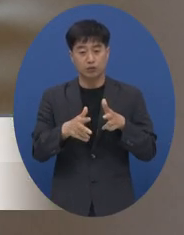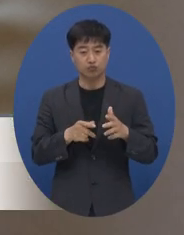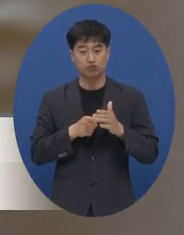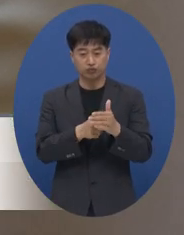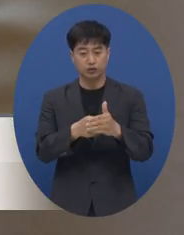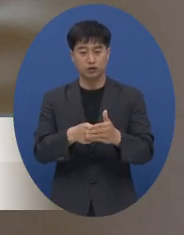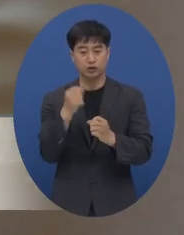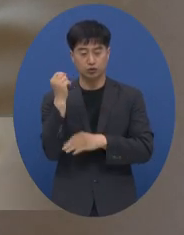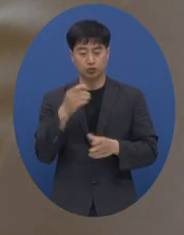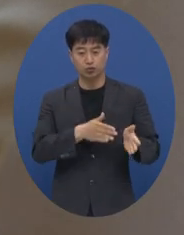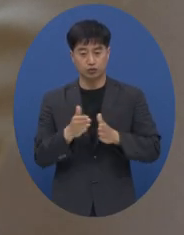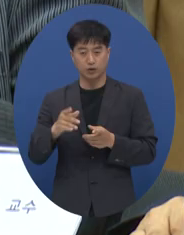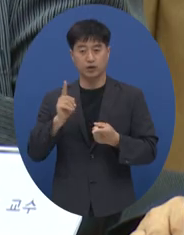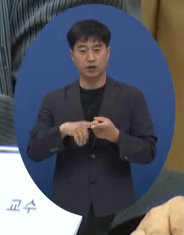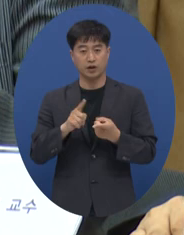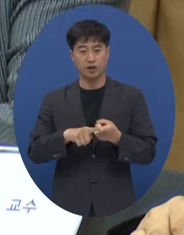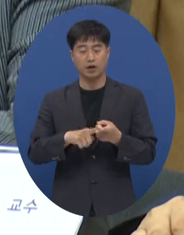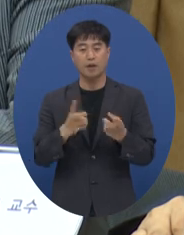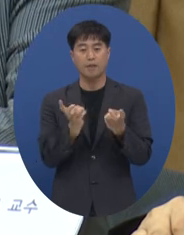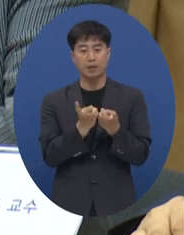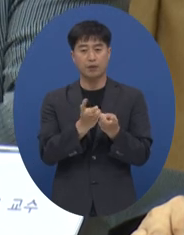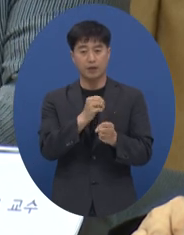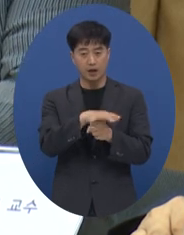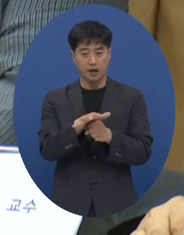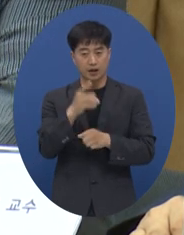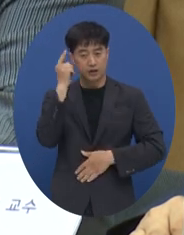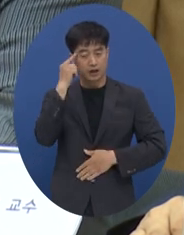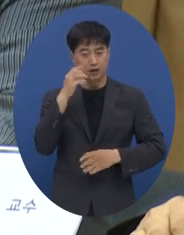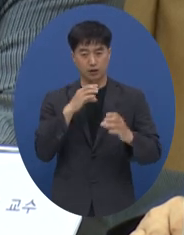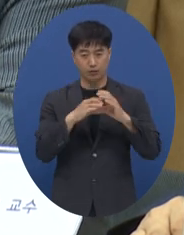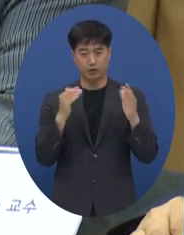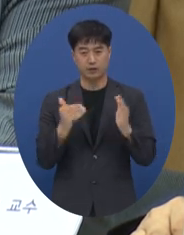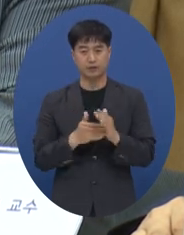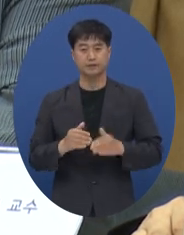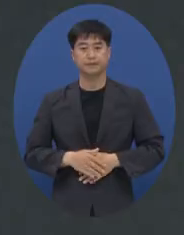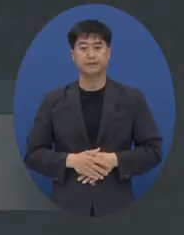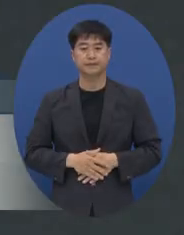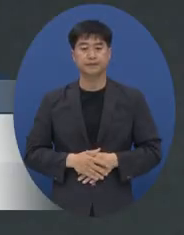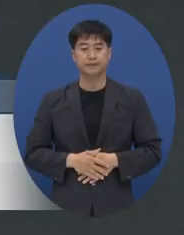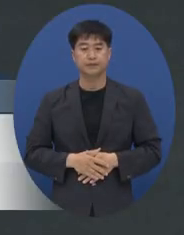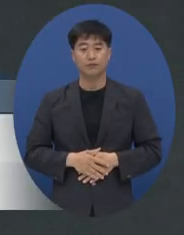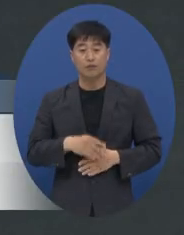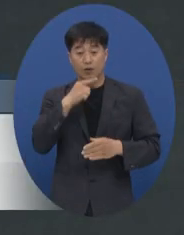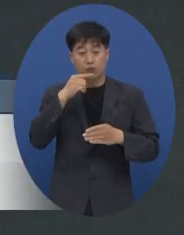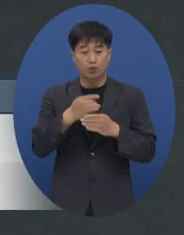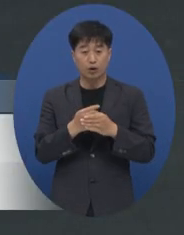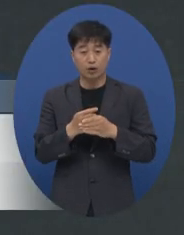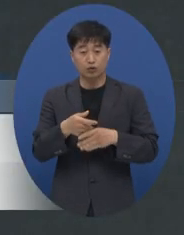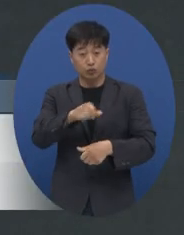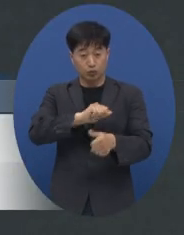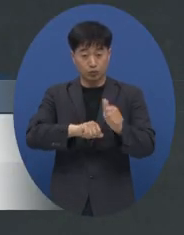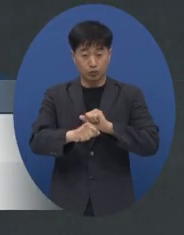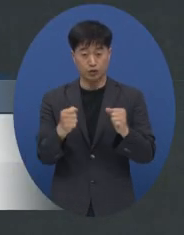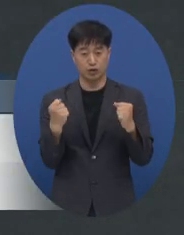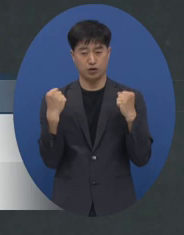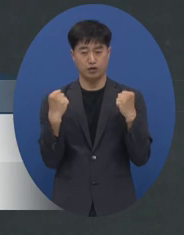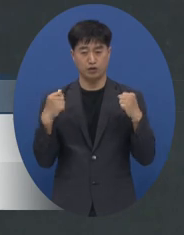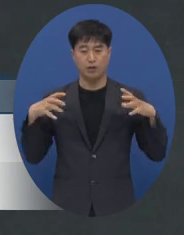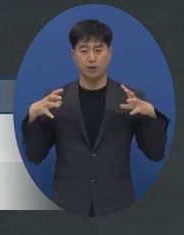추진의 기반을 마련할 수 있는 방법에 대한 다양한 의견이 오갔습니다. 북측이 굉장히 적극적으로